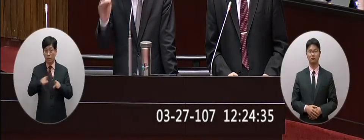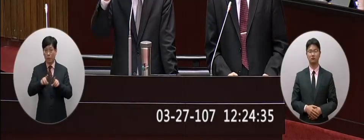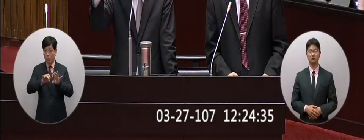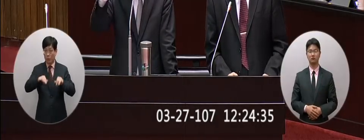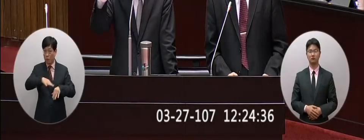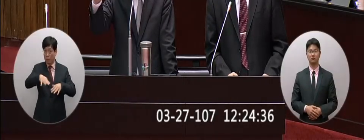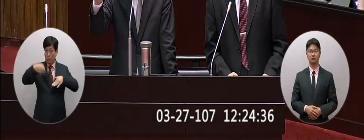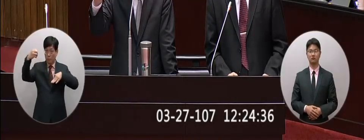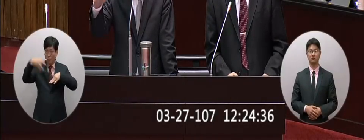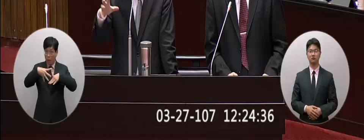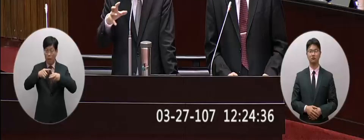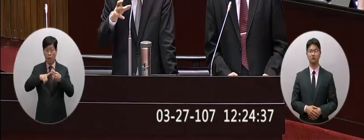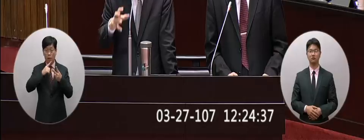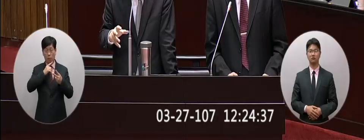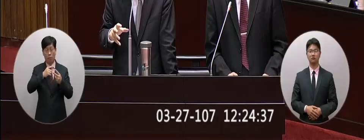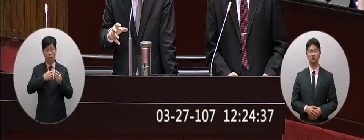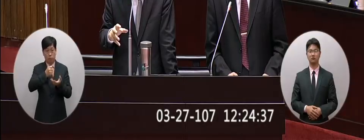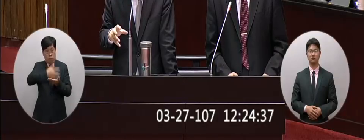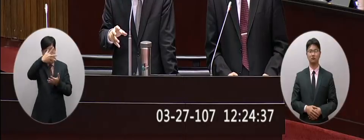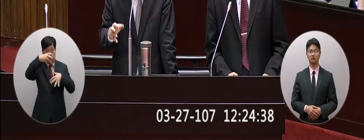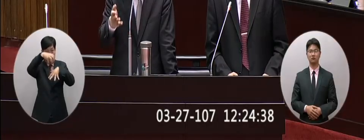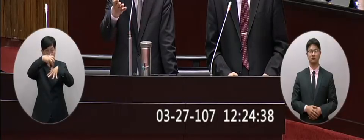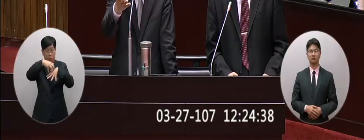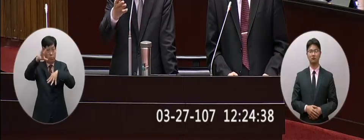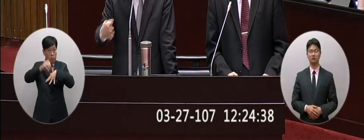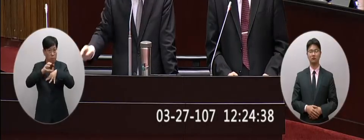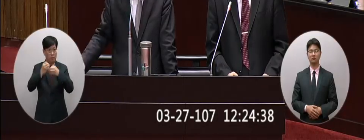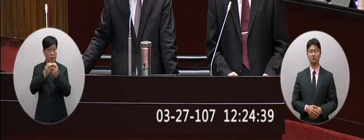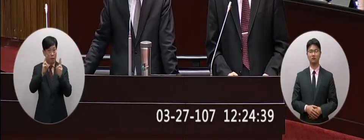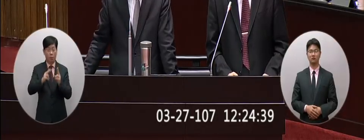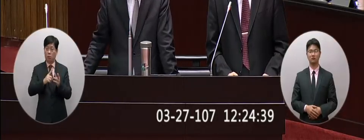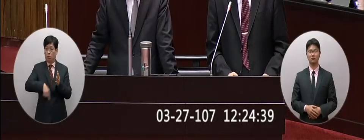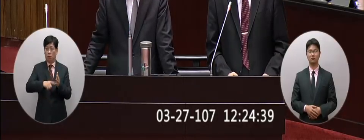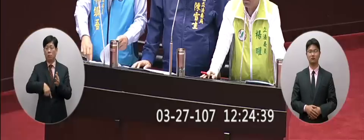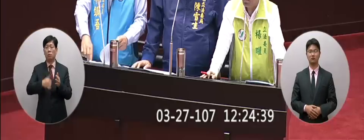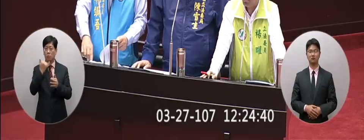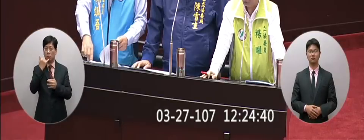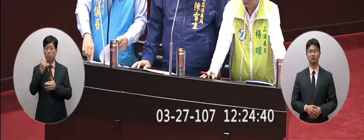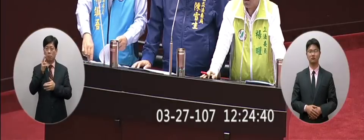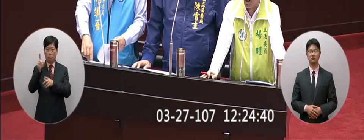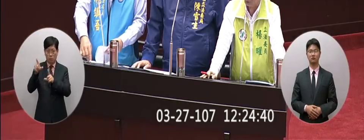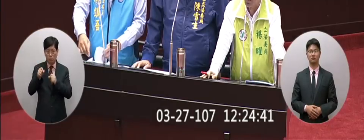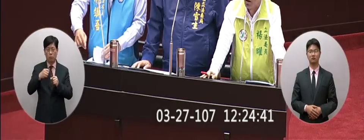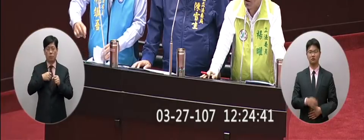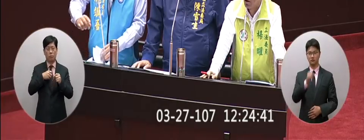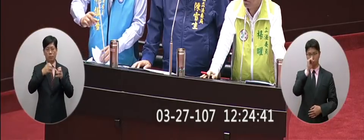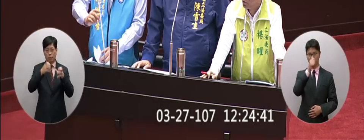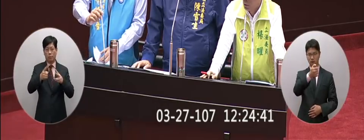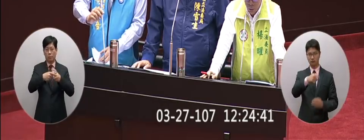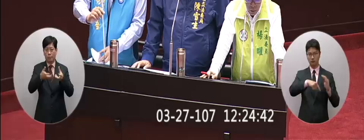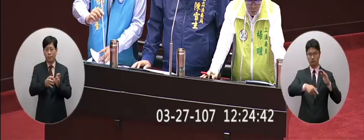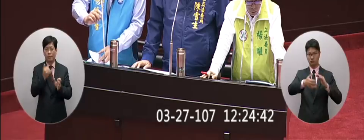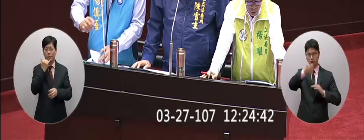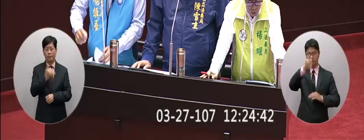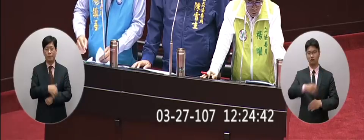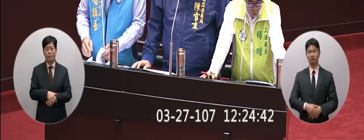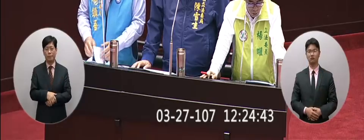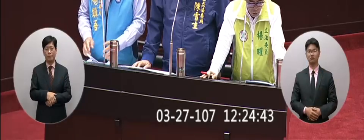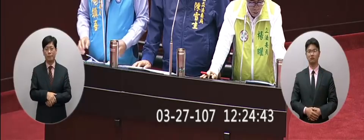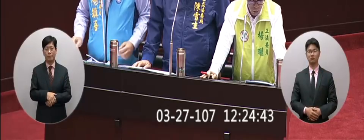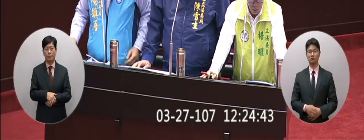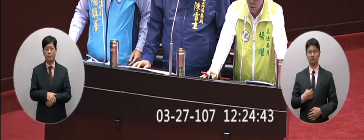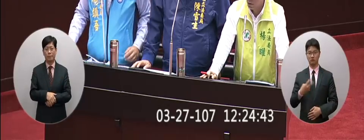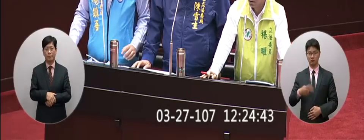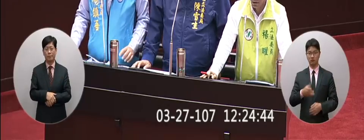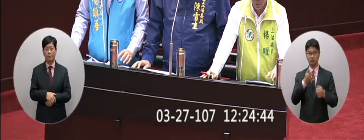发电或屋顶型的发电，我们是可以组一个专案小组，照刚刚杨委员的要求来办理。 好，谢谢院长。 谢谢院长。好，